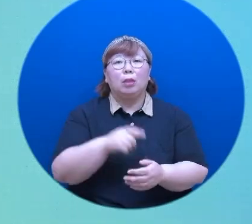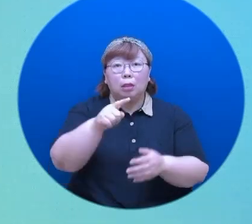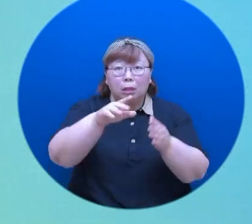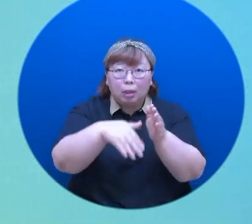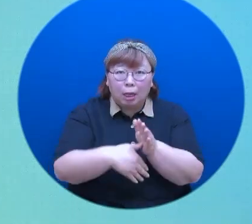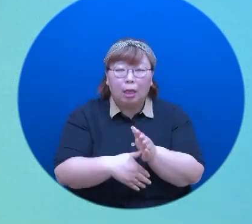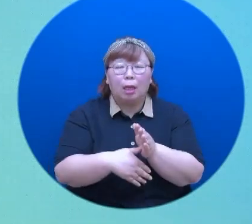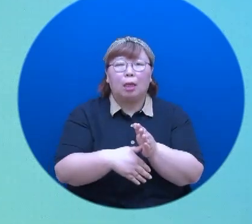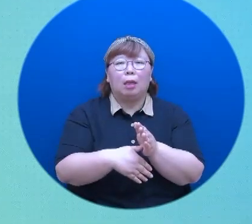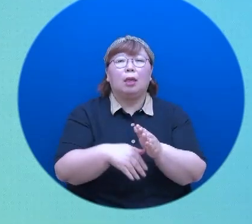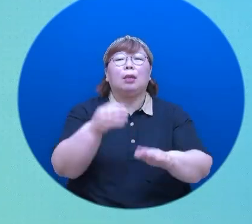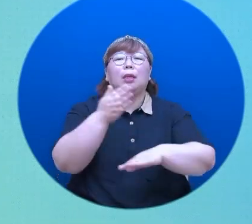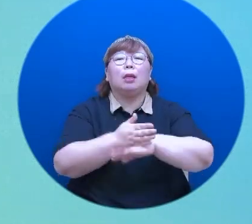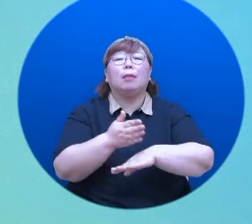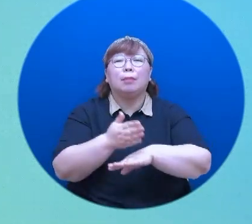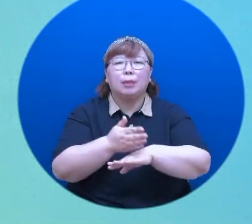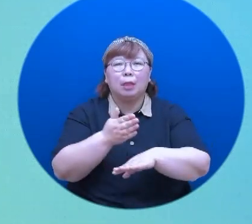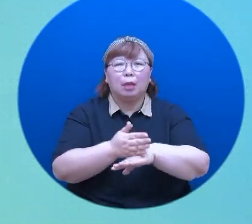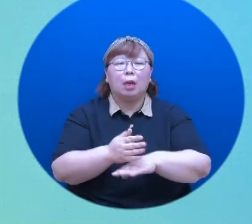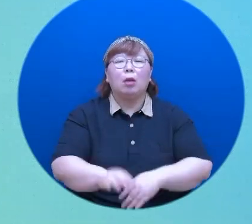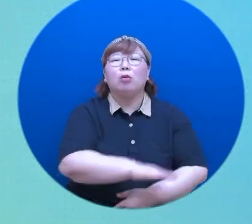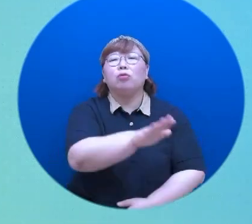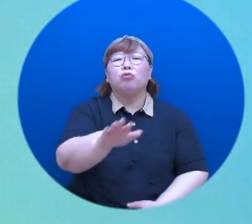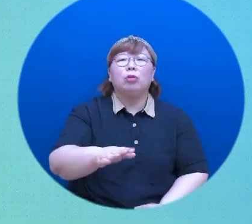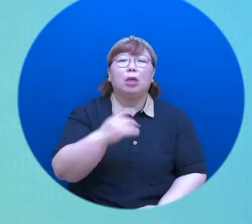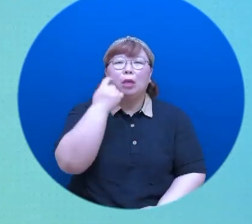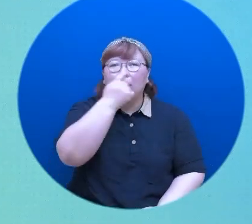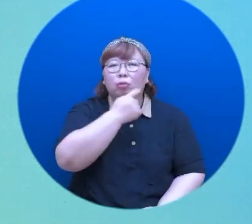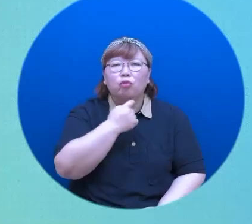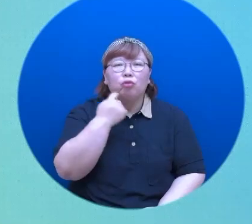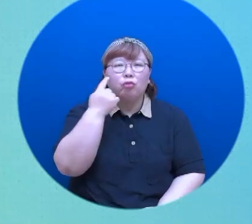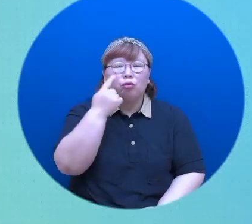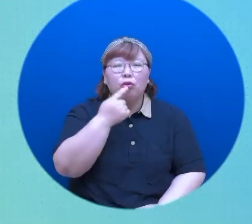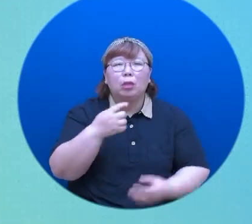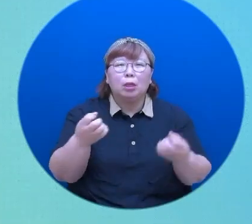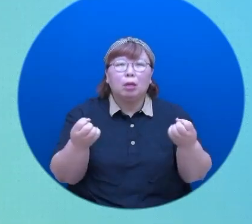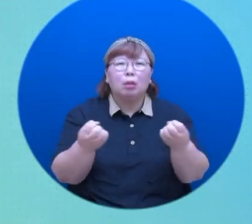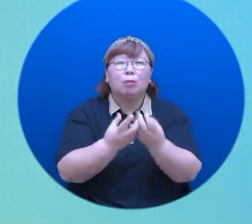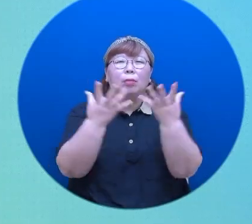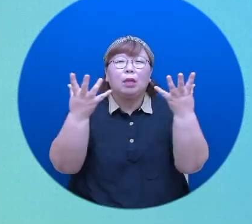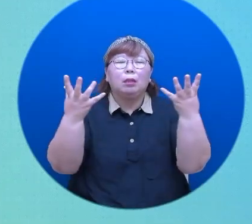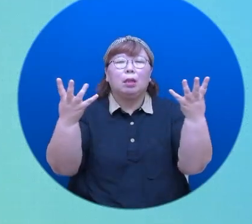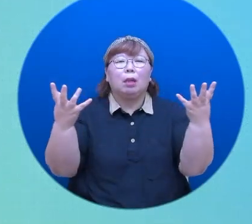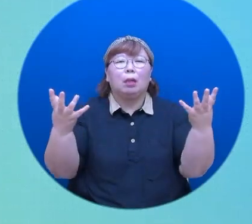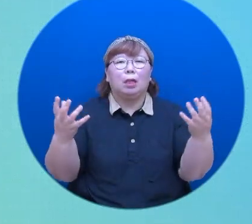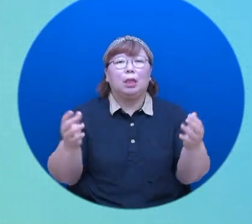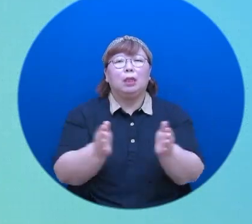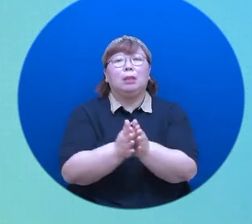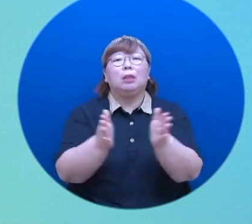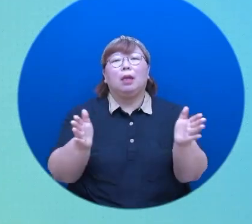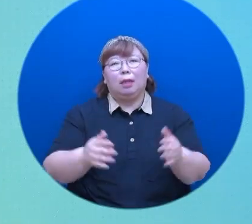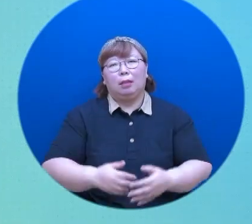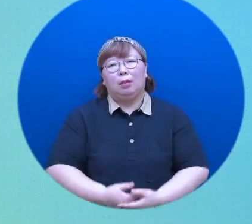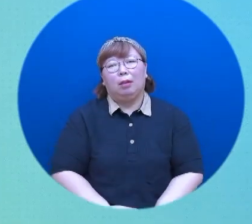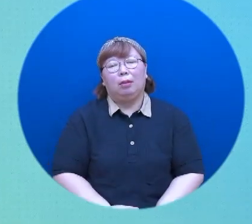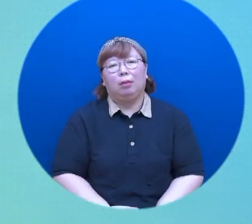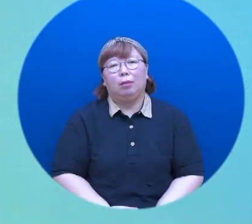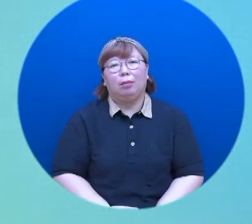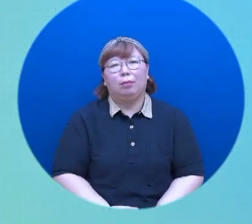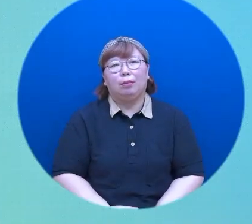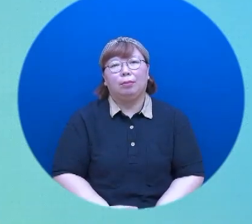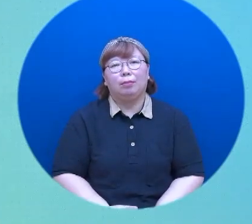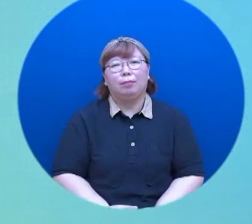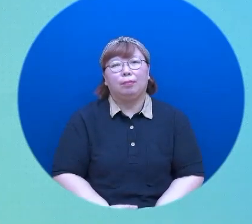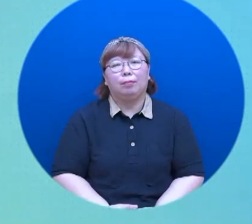비로소 감사가 우리 입술에서 터져 나오기 시작하는 것입니다. 근데